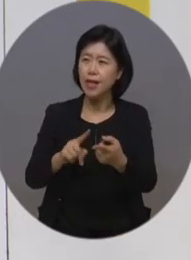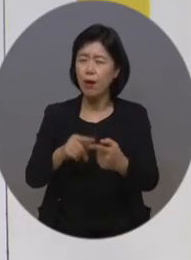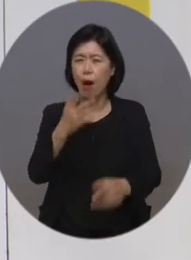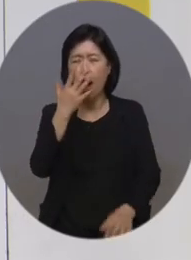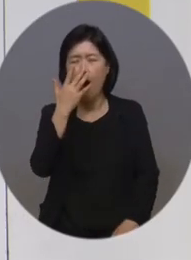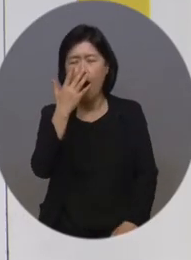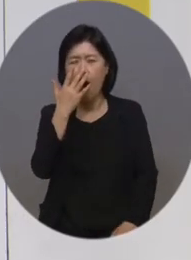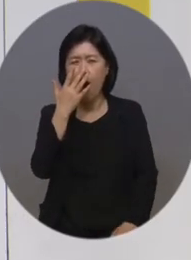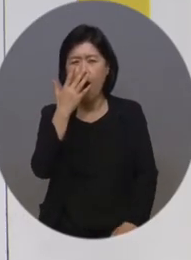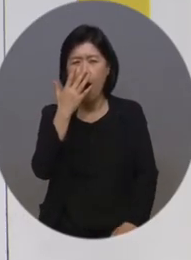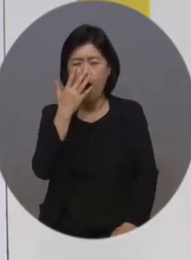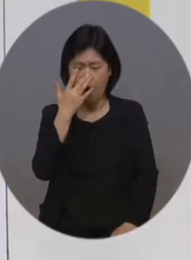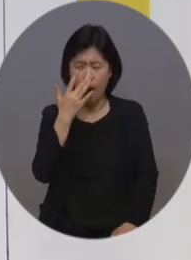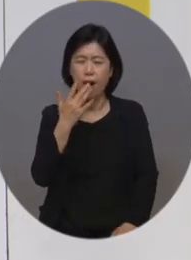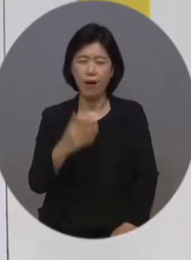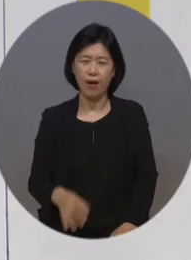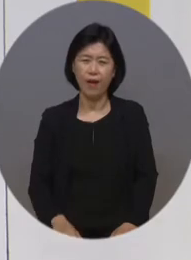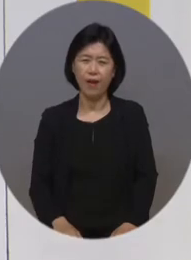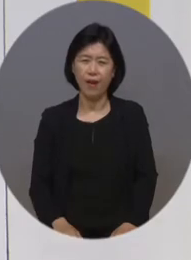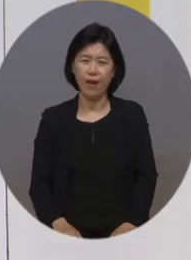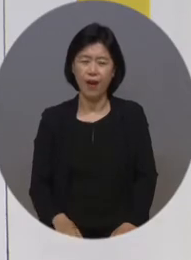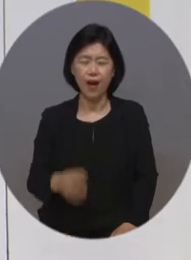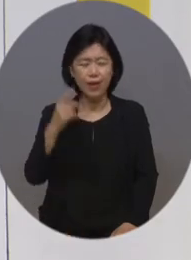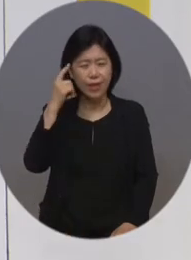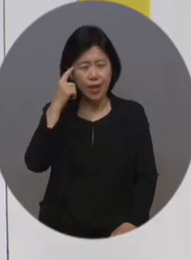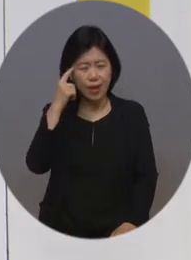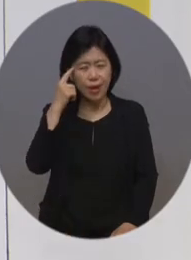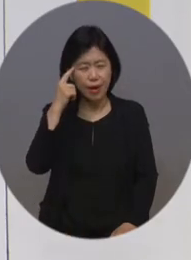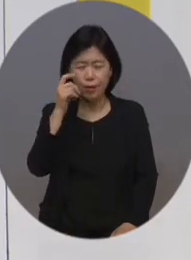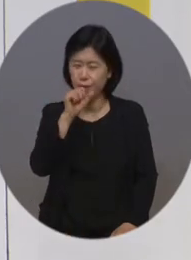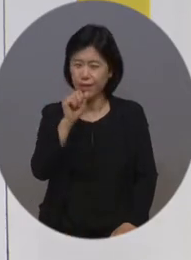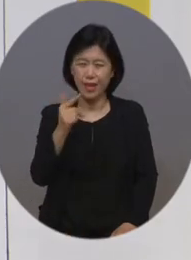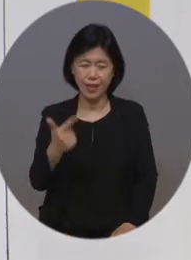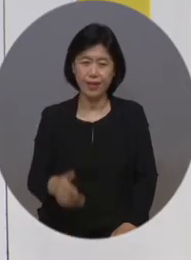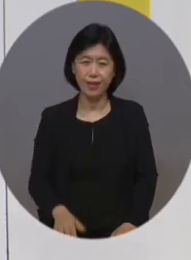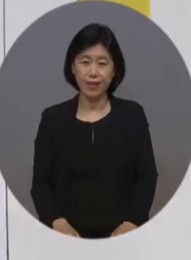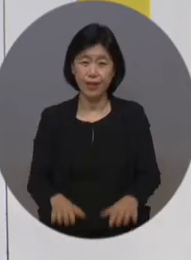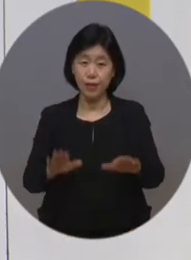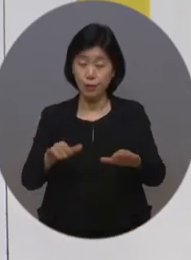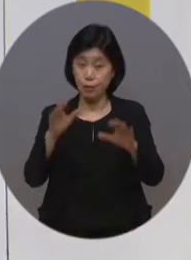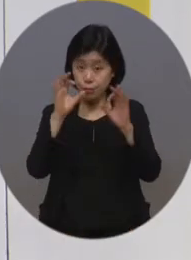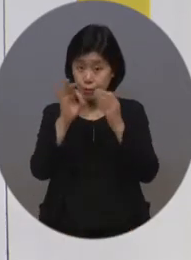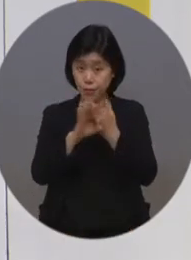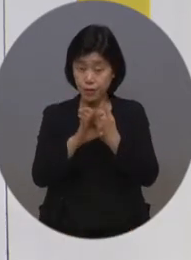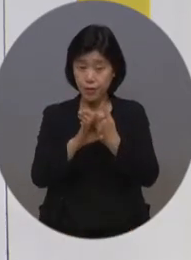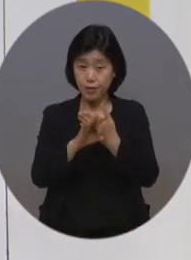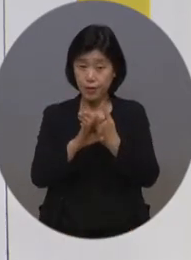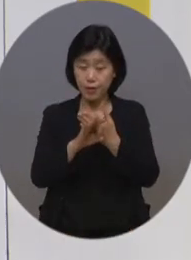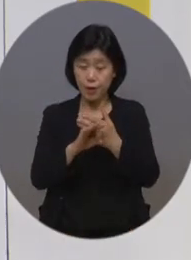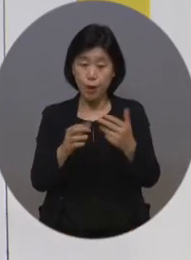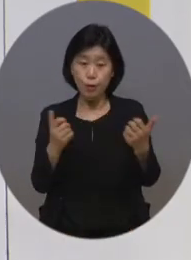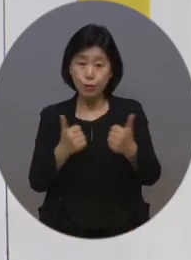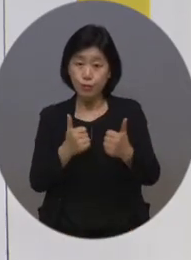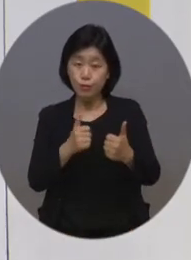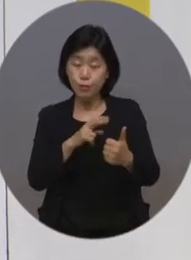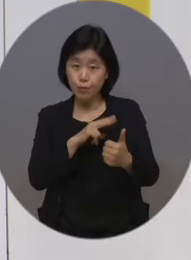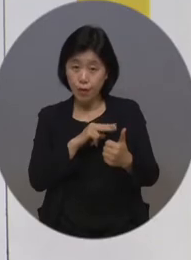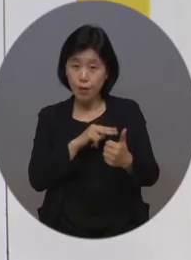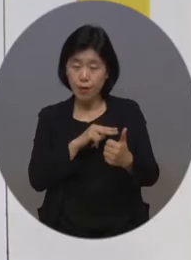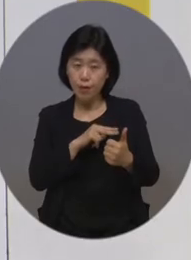4 5 오죽헌 삼성 금지법 을 만들자고 그렇게 씁니까 저는 삼성 금지법 까지 만드는 거에는 어